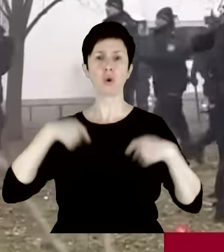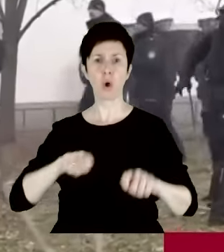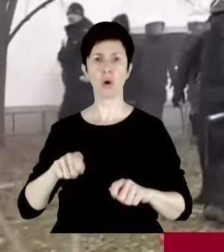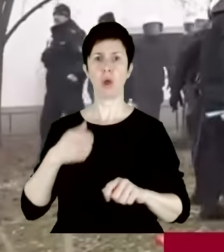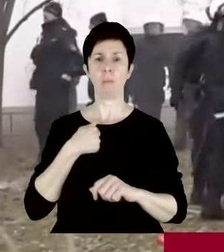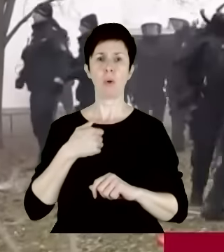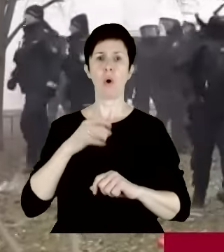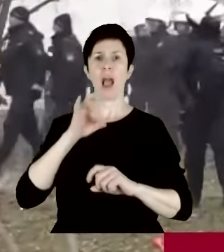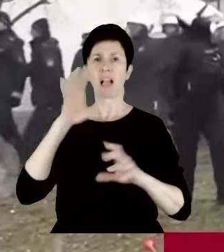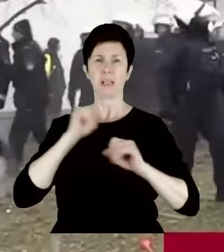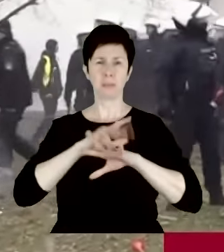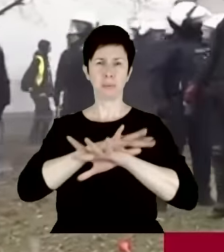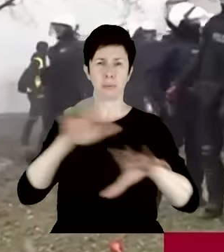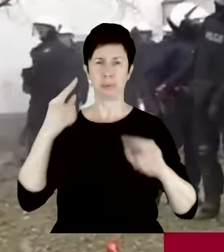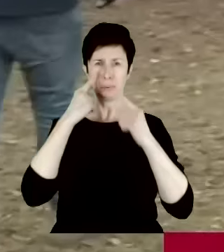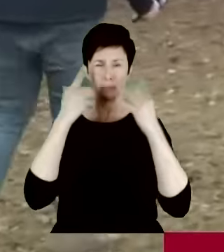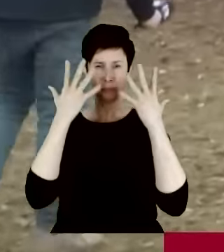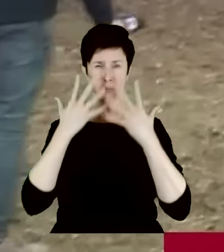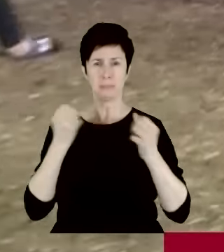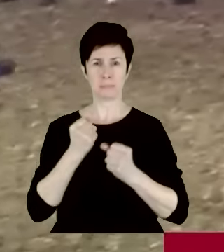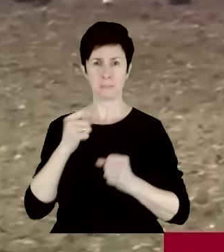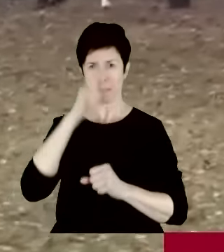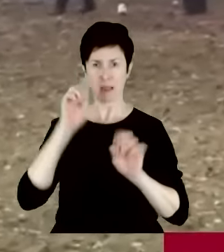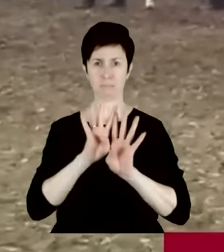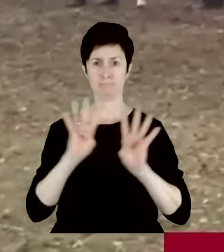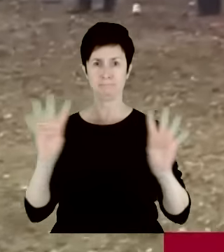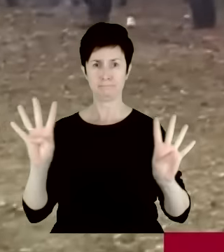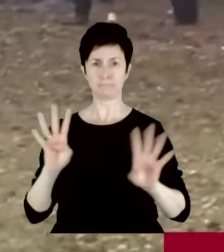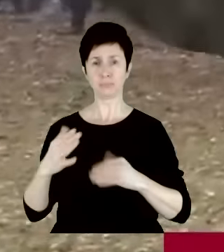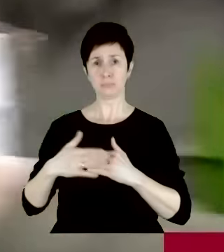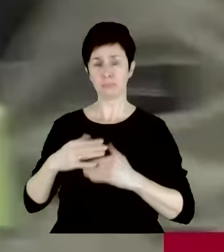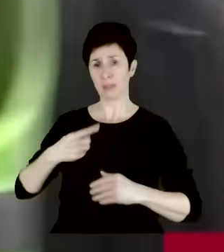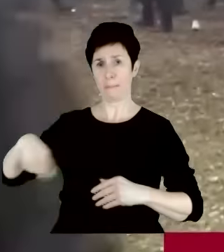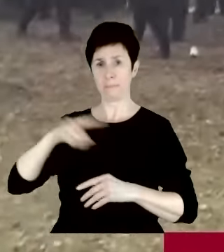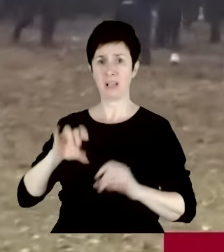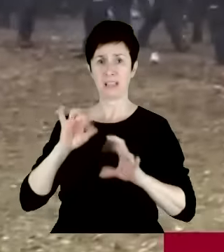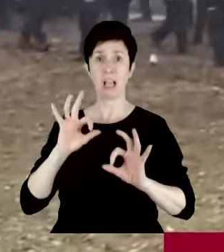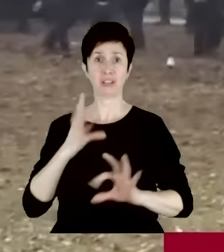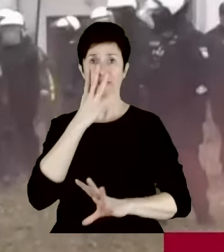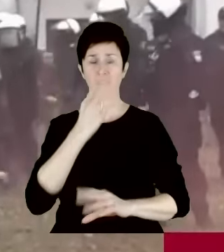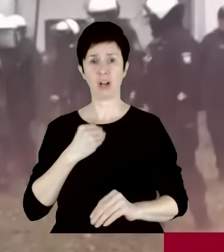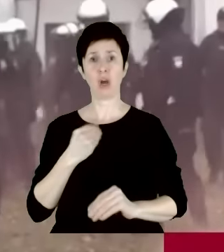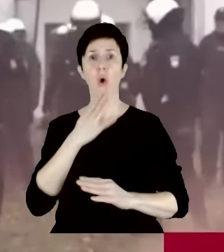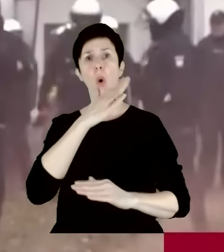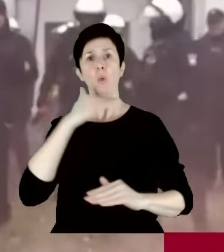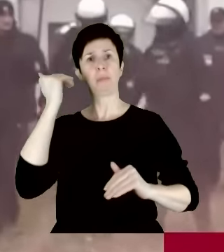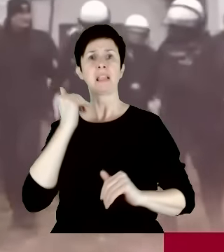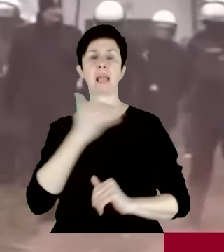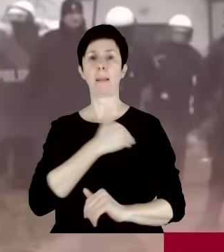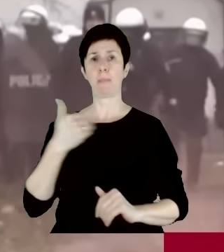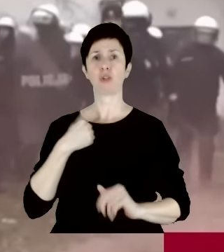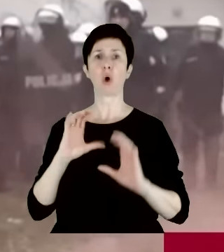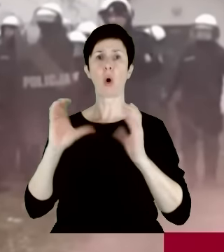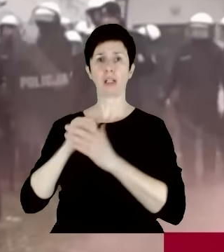gazu łzawiącego wobec ludzi, którzy stali tutaj obok, koło mnie. Tak dzisiaj wygląda uśmiechnięta Polska koalicji